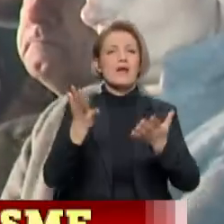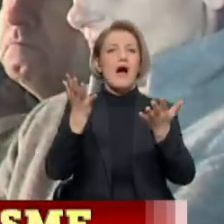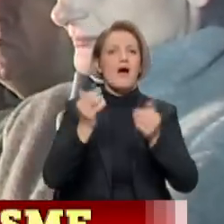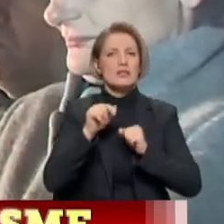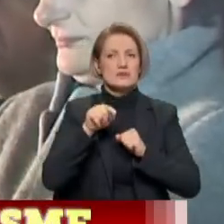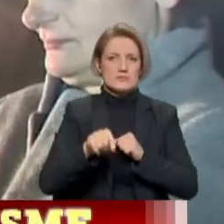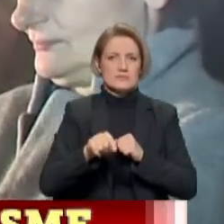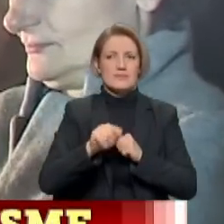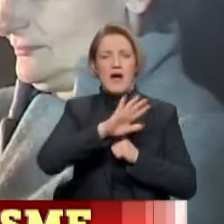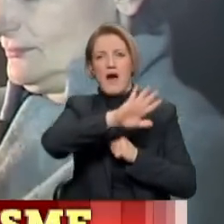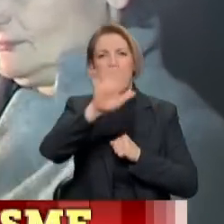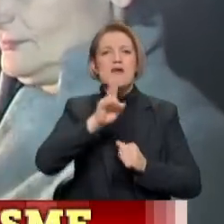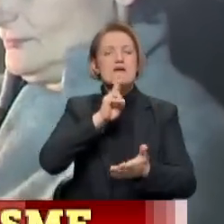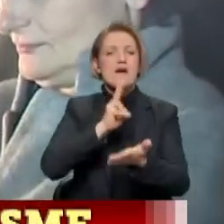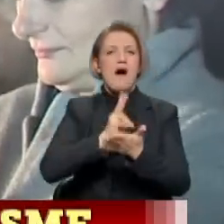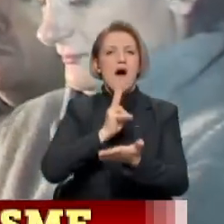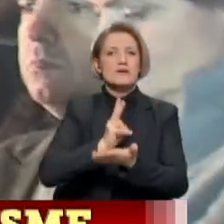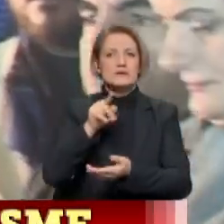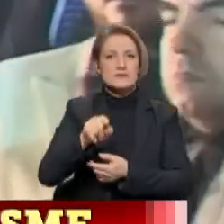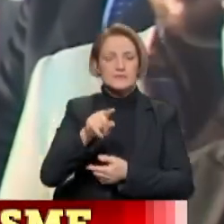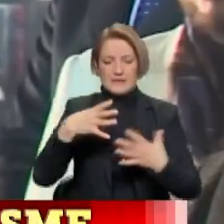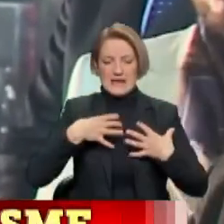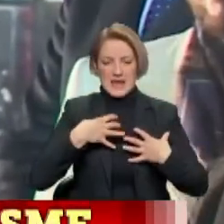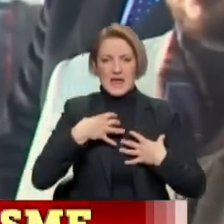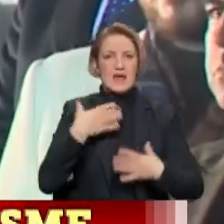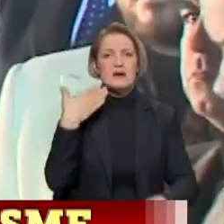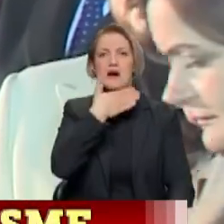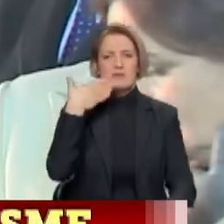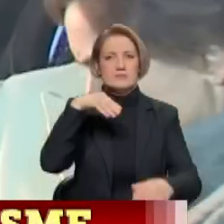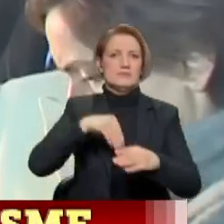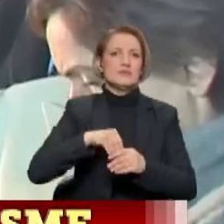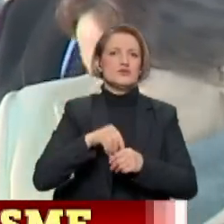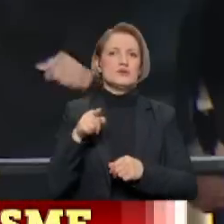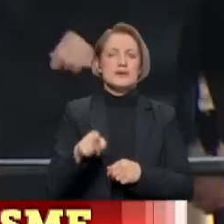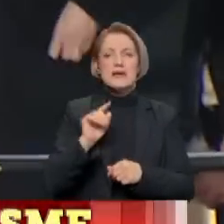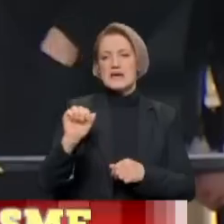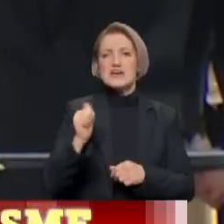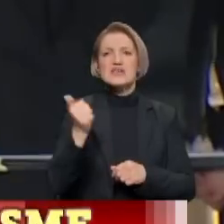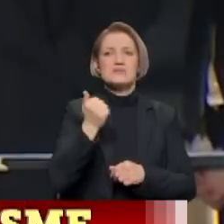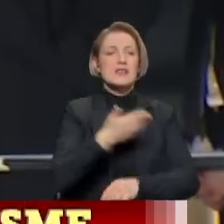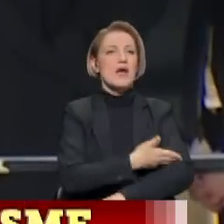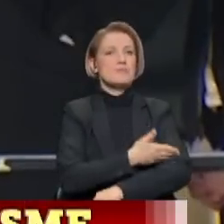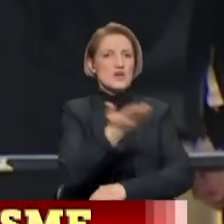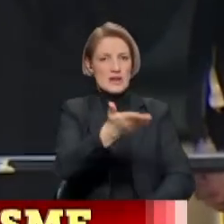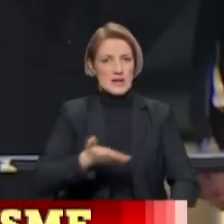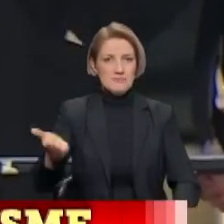Aldıkları her karar kendi çıkarları için. Kıymetli hemşehrilerim,